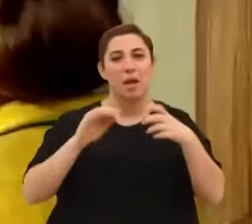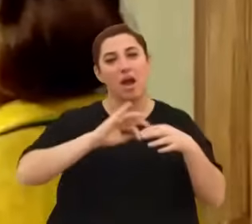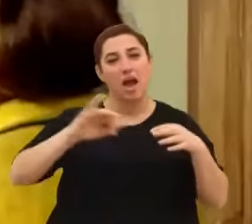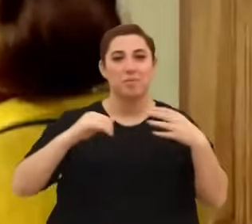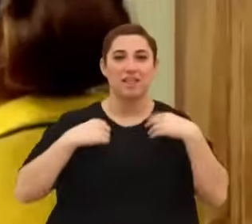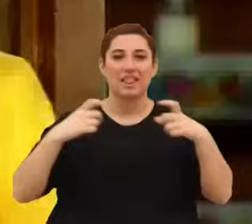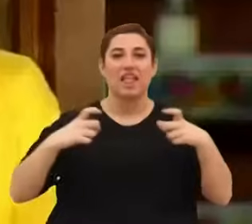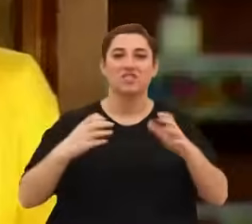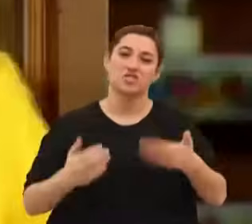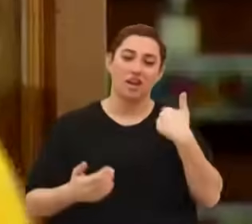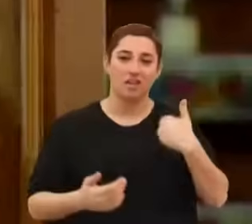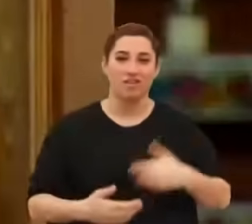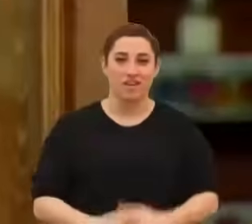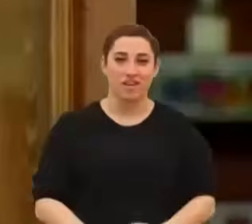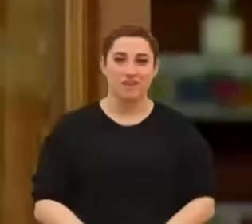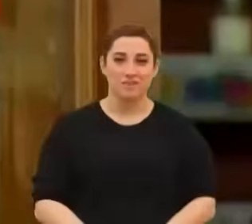bana tencereyi ayır.